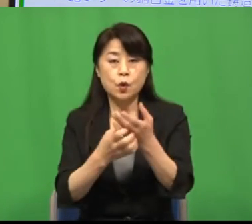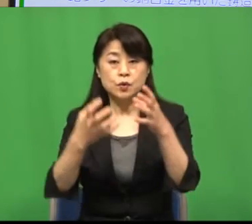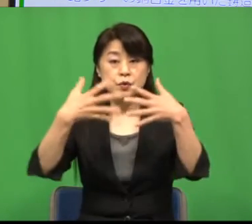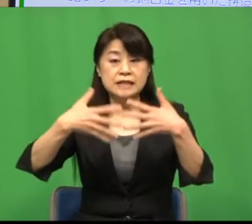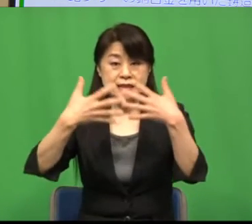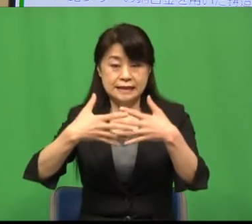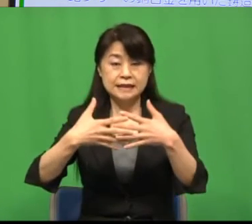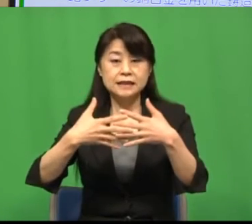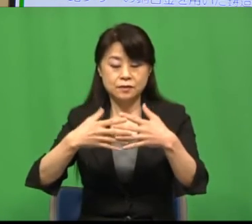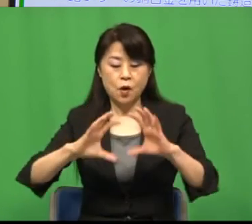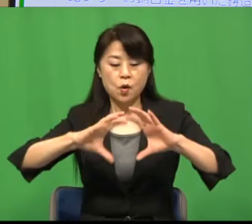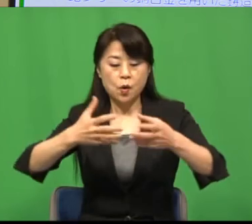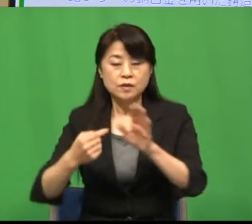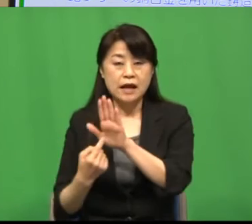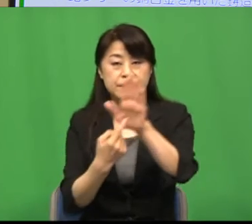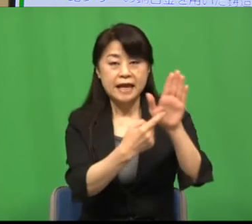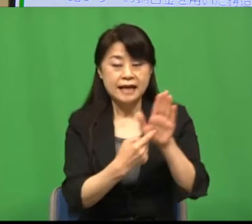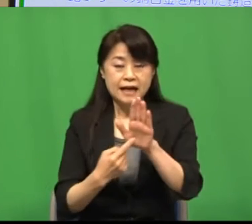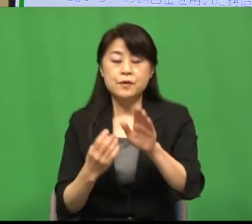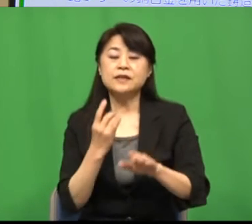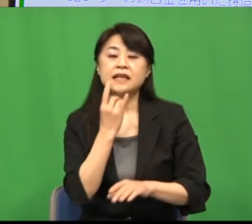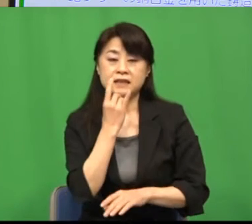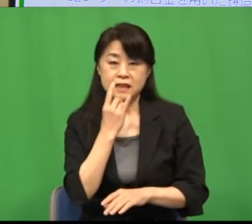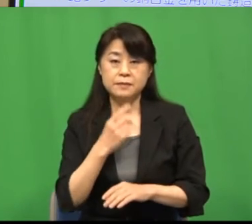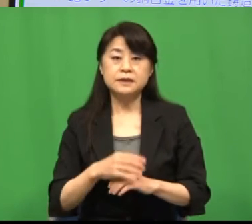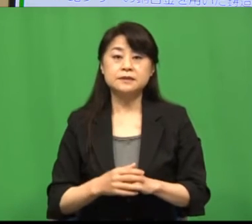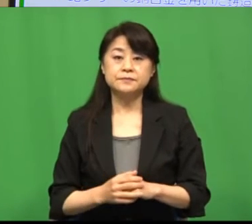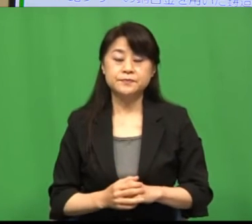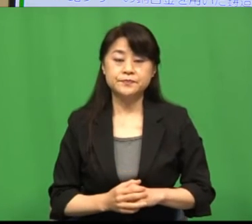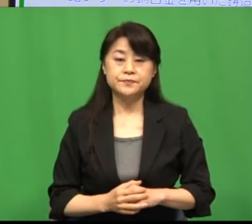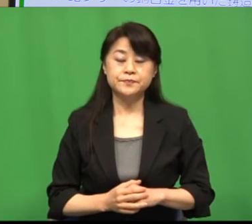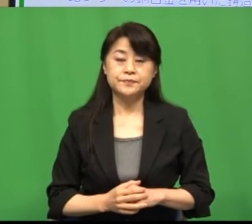展開を期待しているところです。